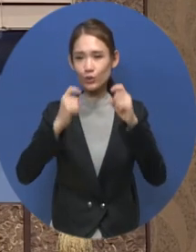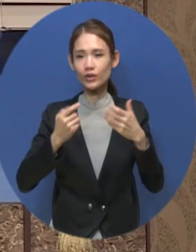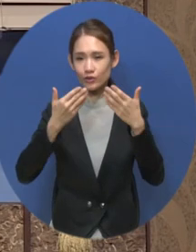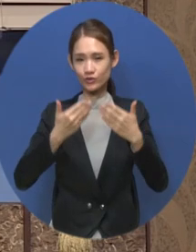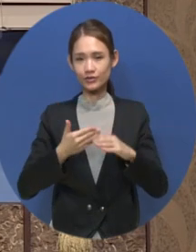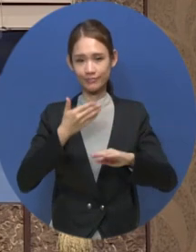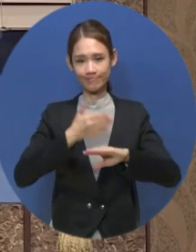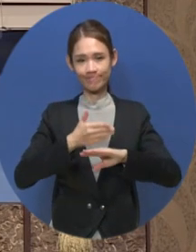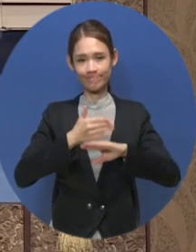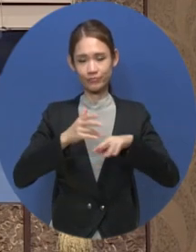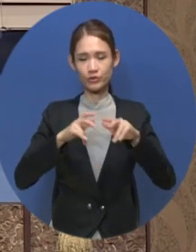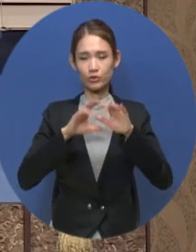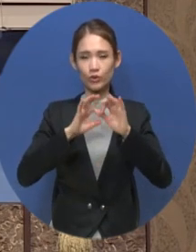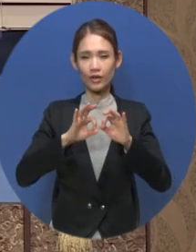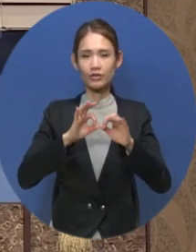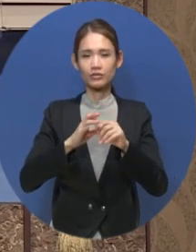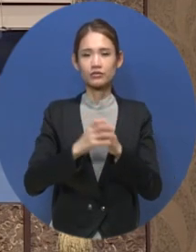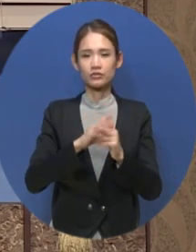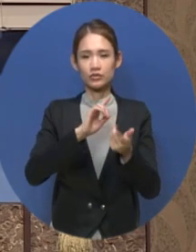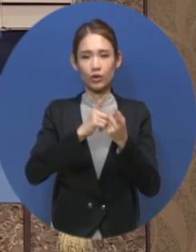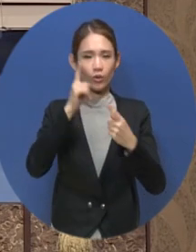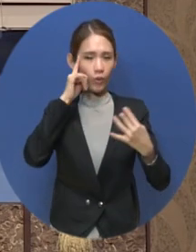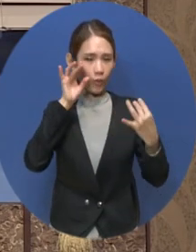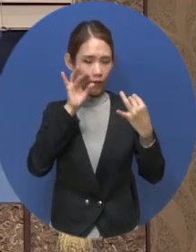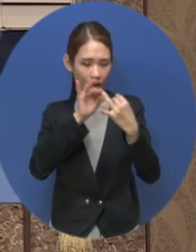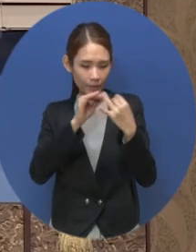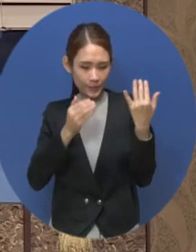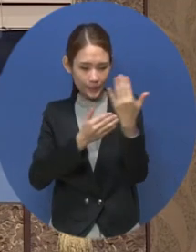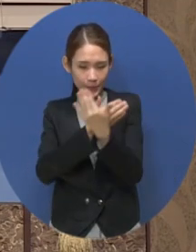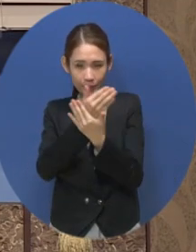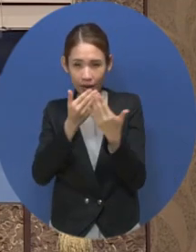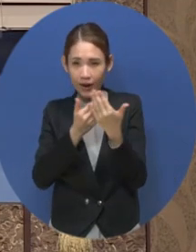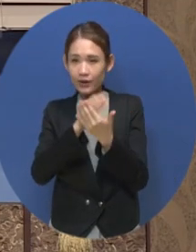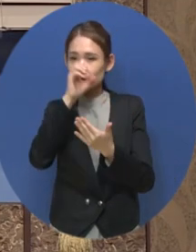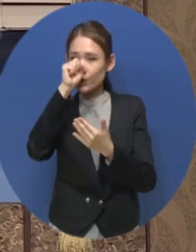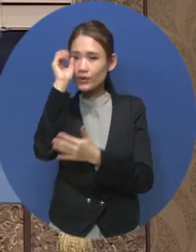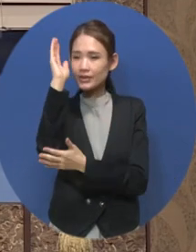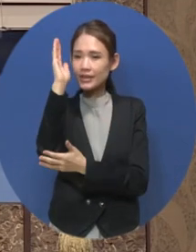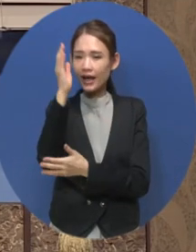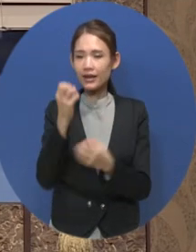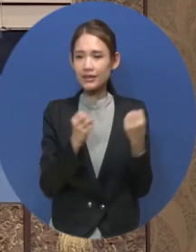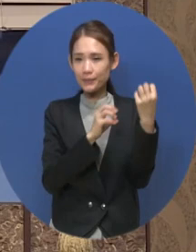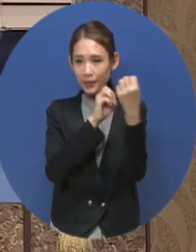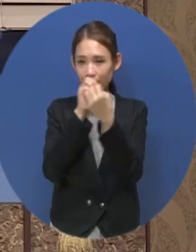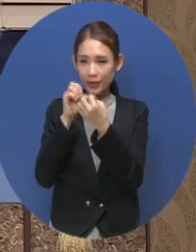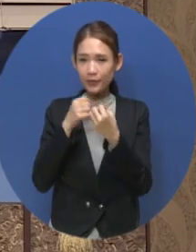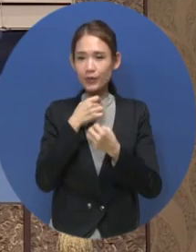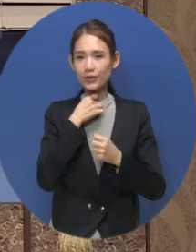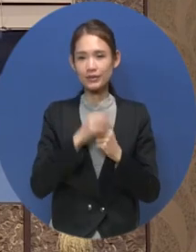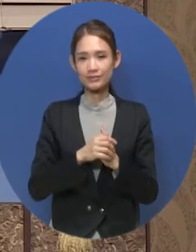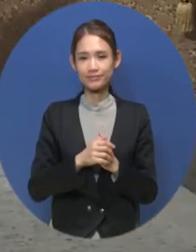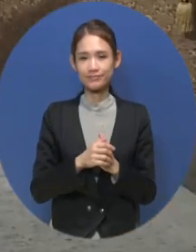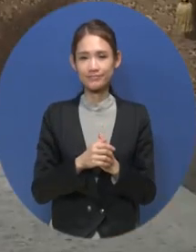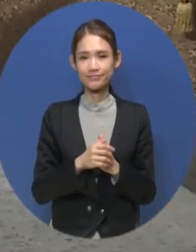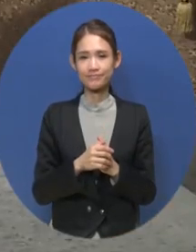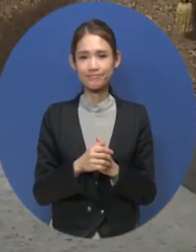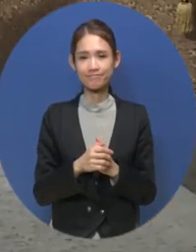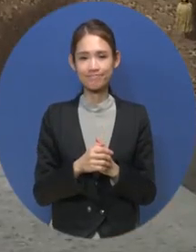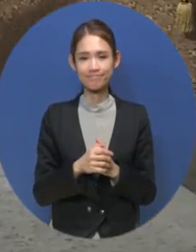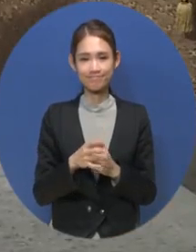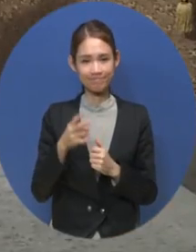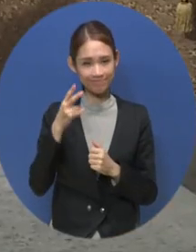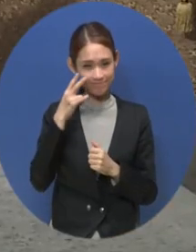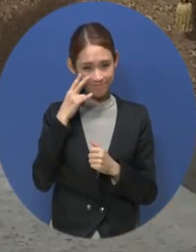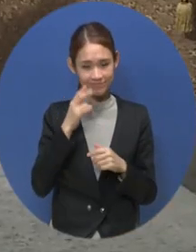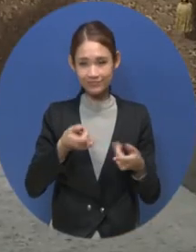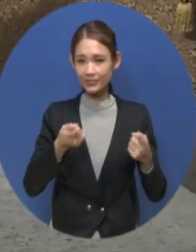장애인 체육회 관련해서 서로 공감할 수 있는 좋은 이야기를 많이 나누었으면 좋겠습니다. 예. 네, 이렇게